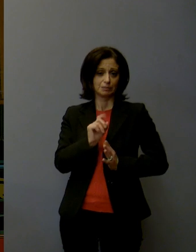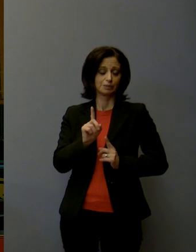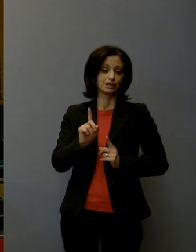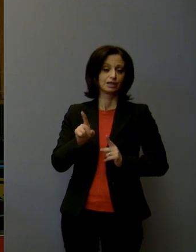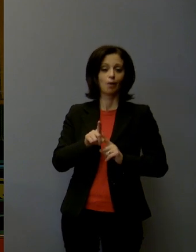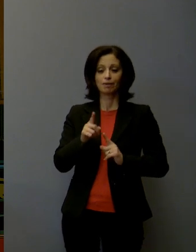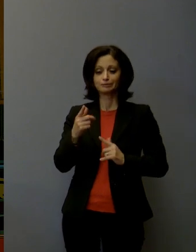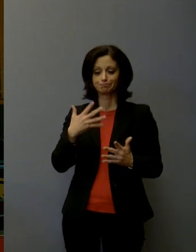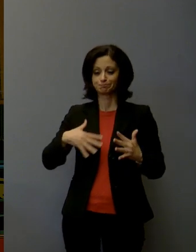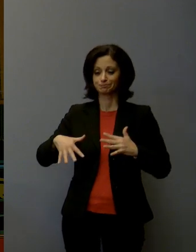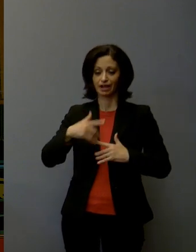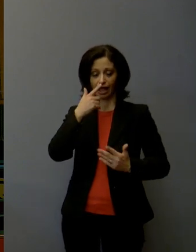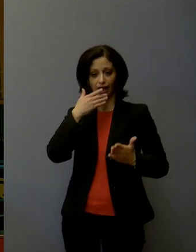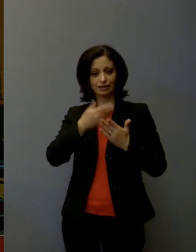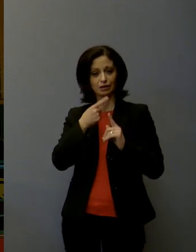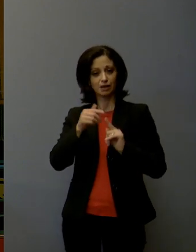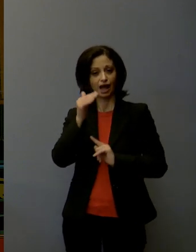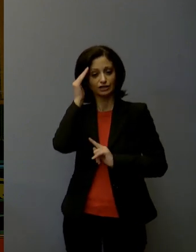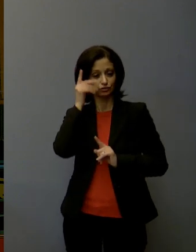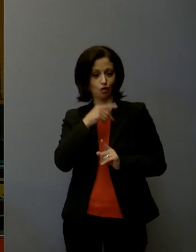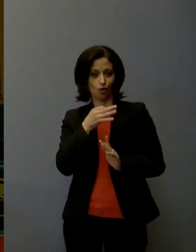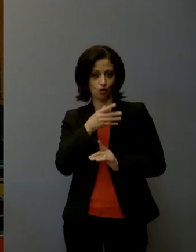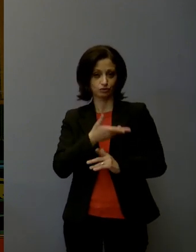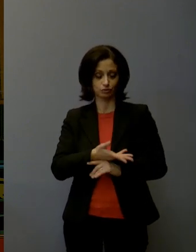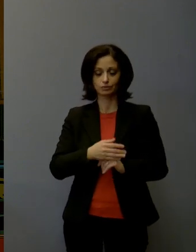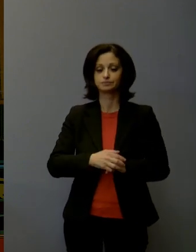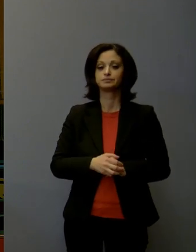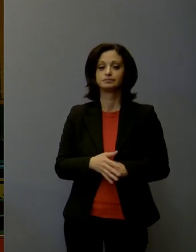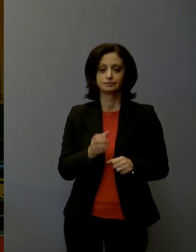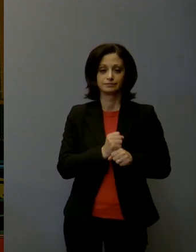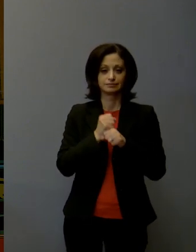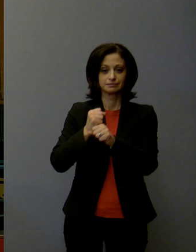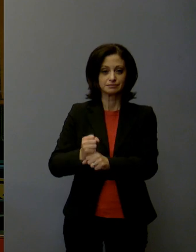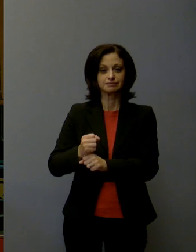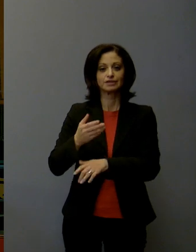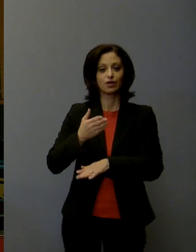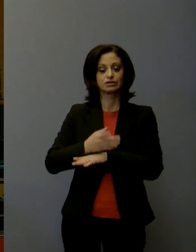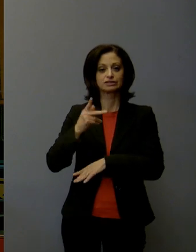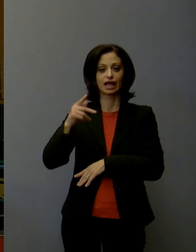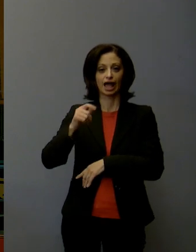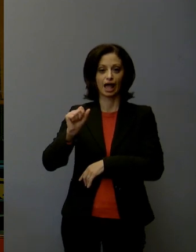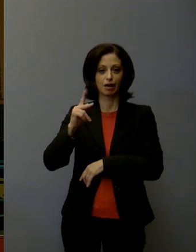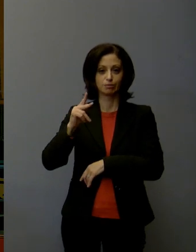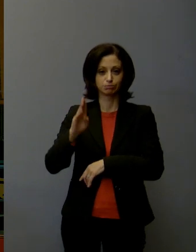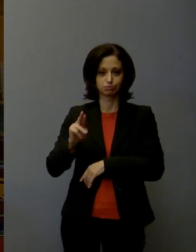clima ideale per ascoltare quanto da loro espresso prego consigliere Kabul